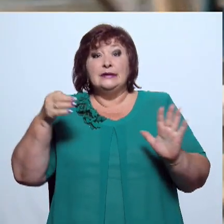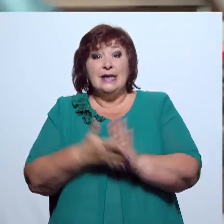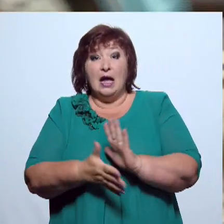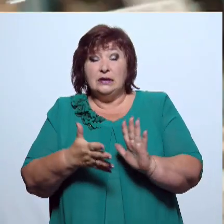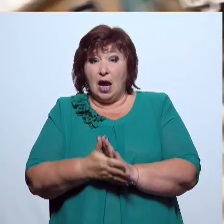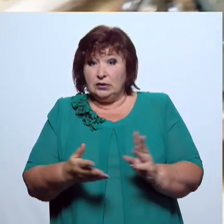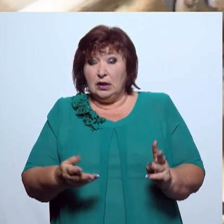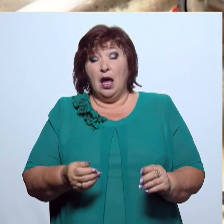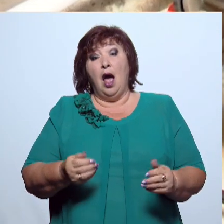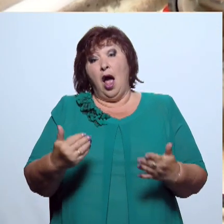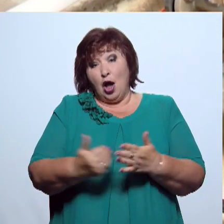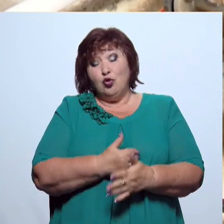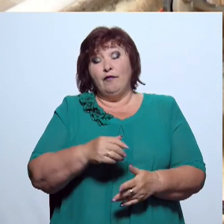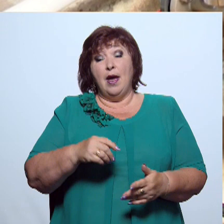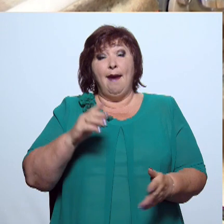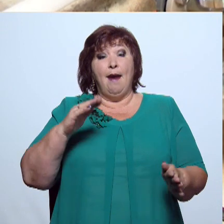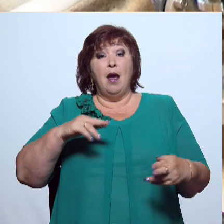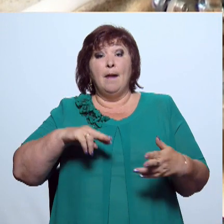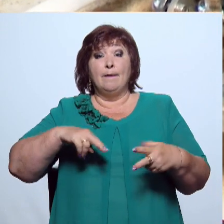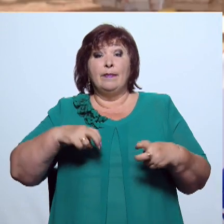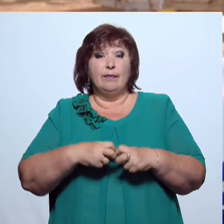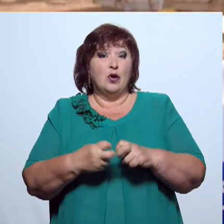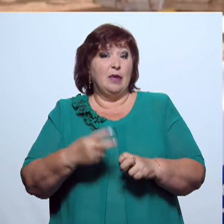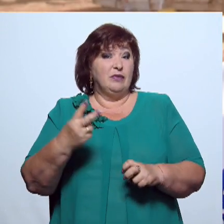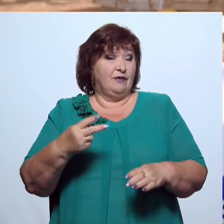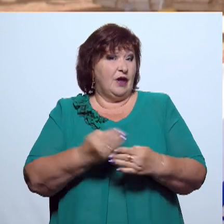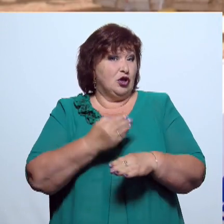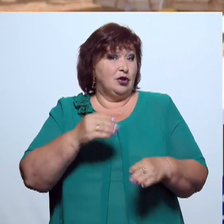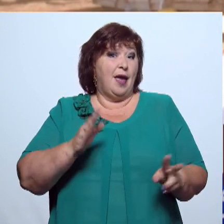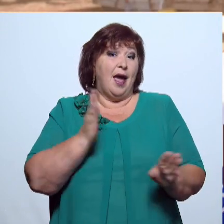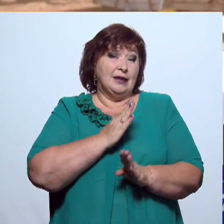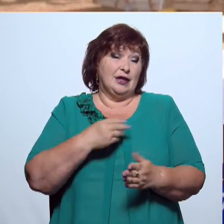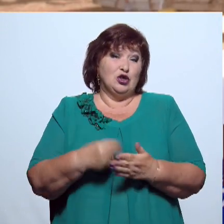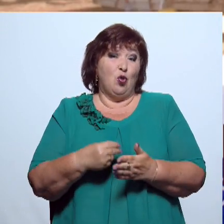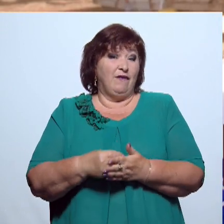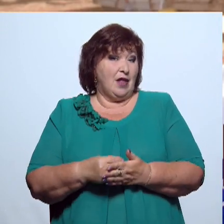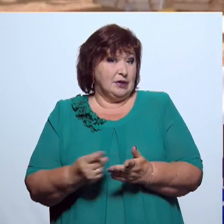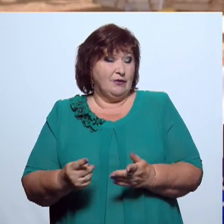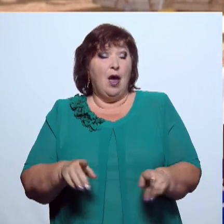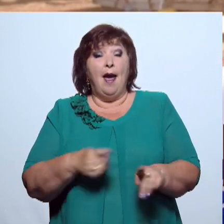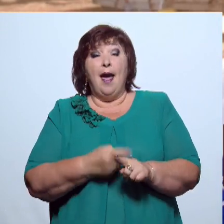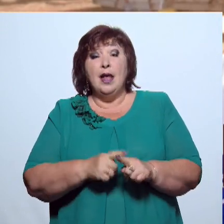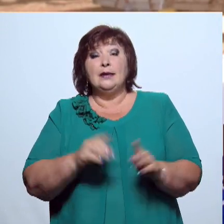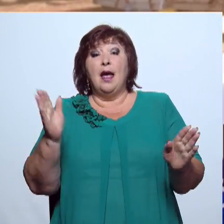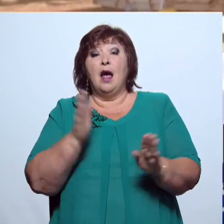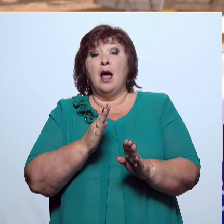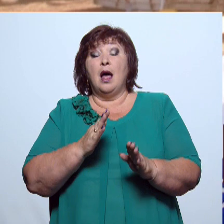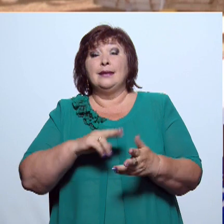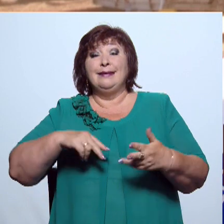позволит решить сразу две проблемы – экологическую и финансовую. Данная технология позволит нам собирать эту